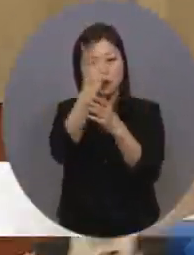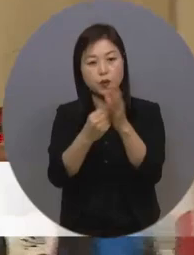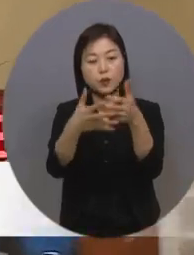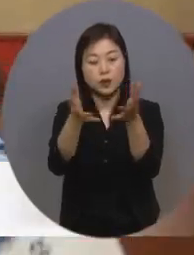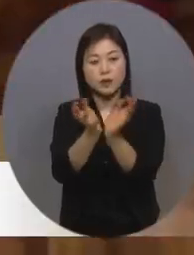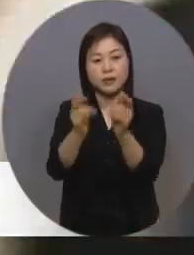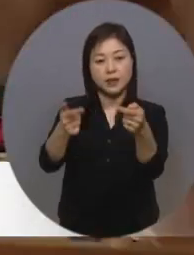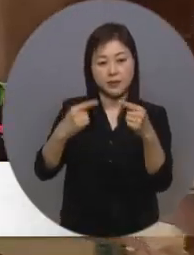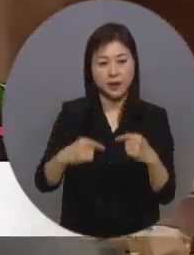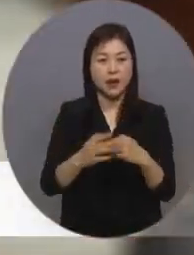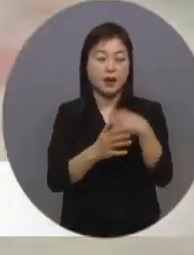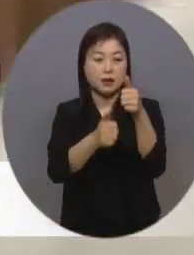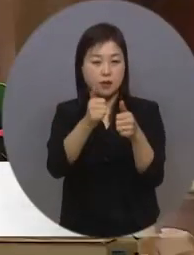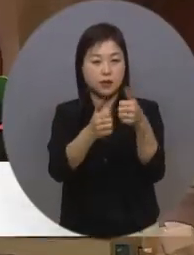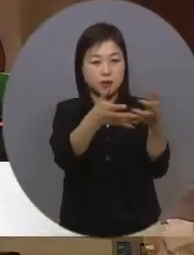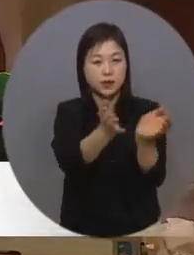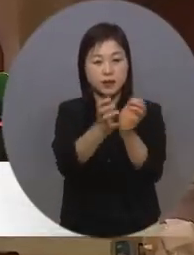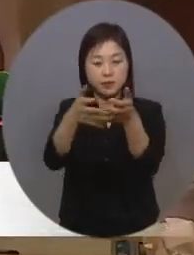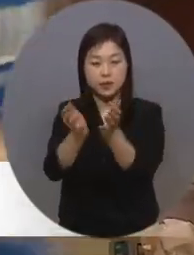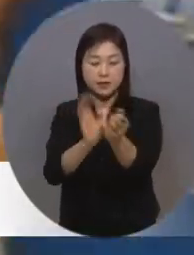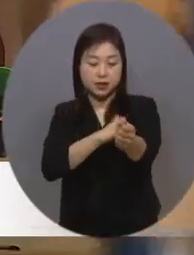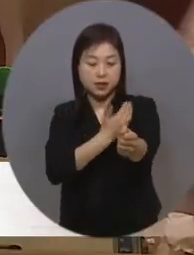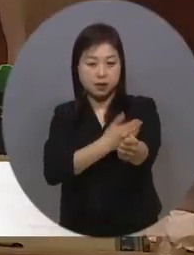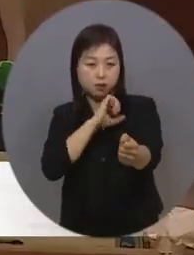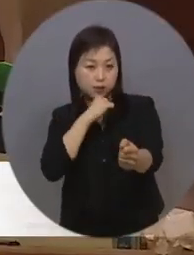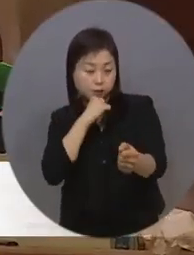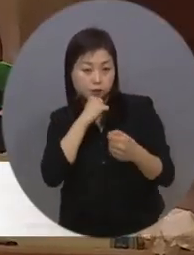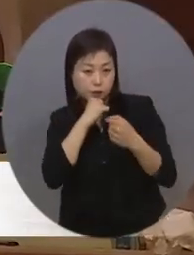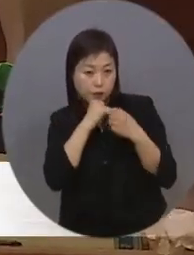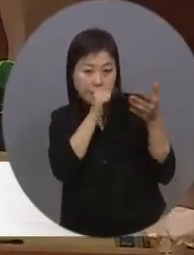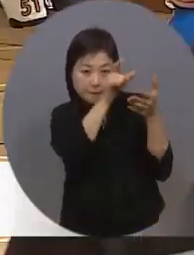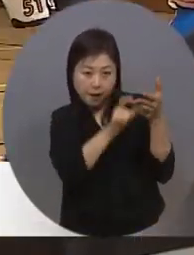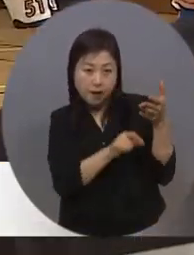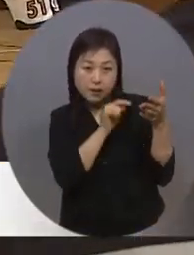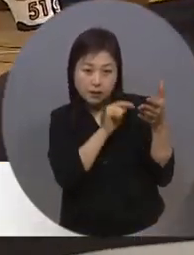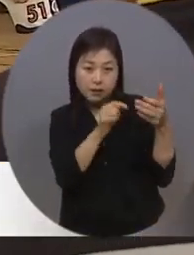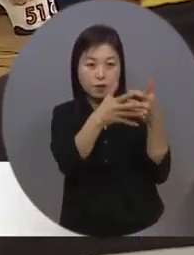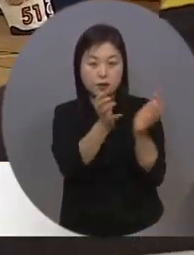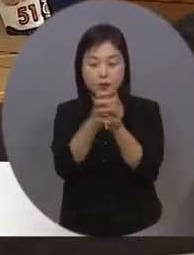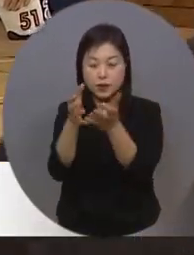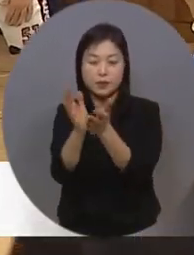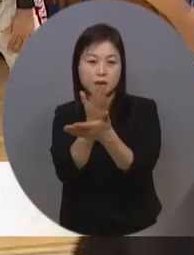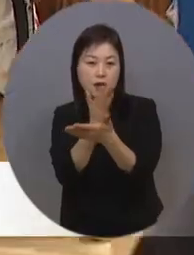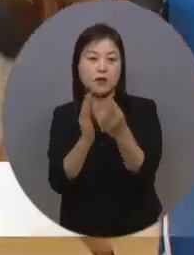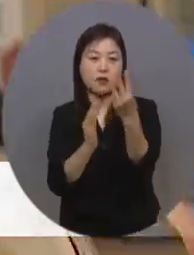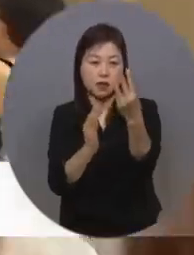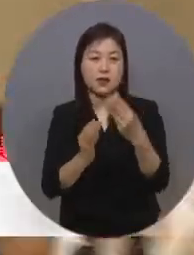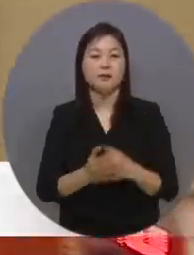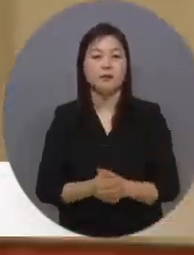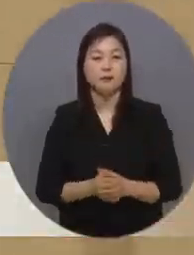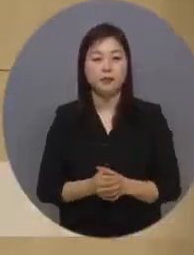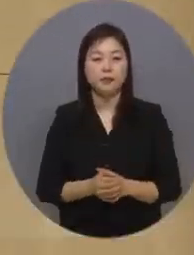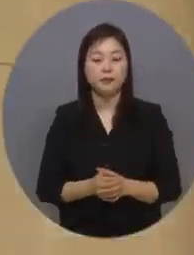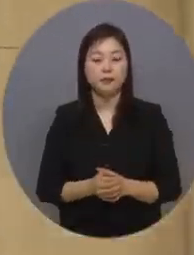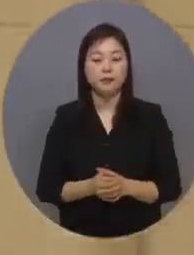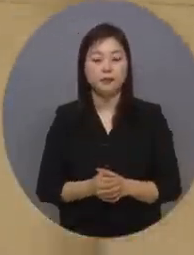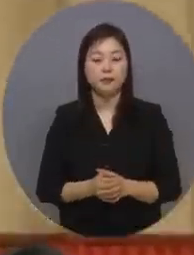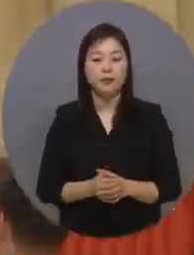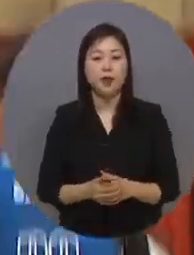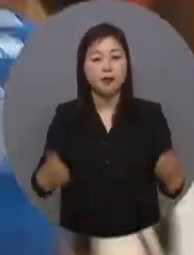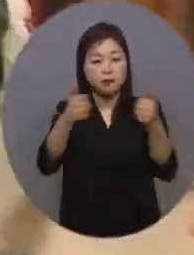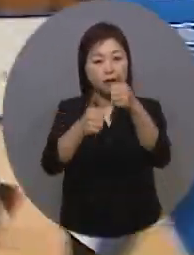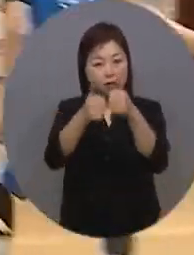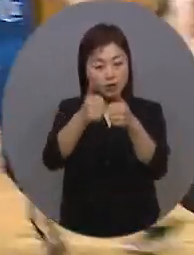참가합니다. 경기는 각 팀들의 실력과 성적을 반영해 총 3개 그룹으로 나눠 진행됩니다. 이번 대회는 오는